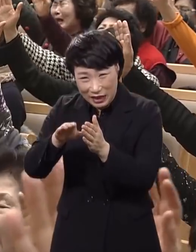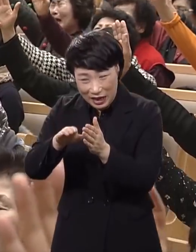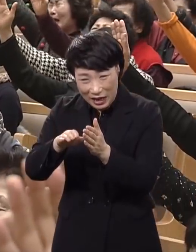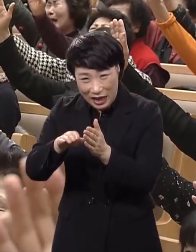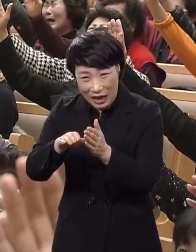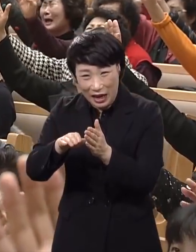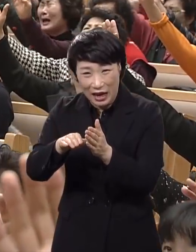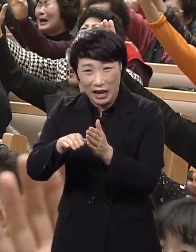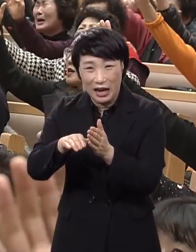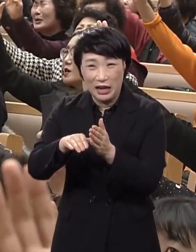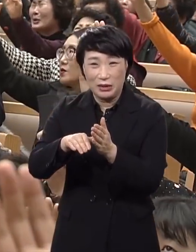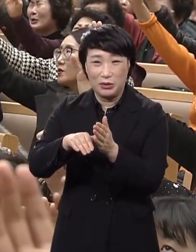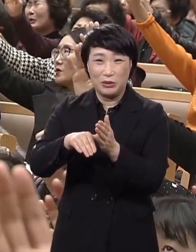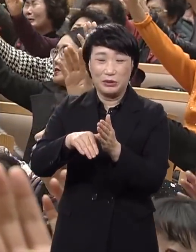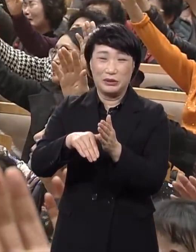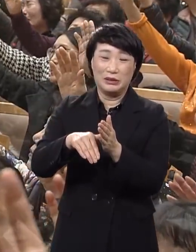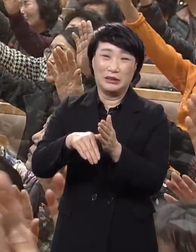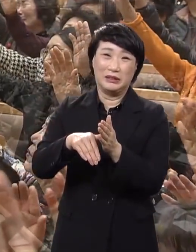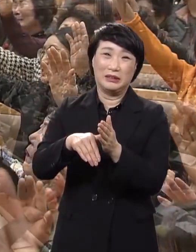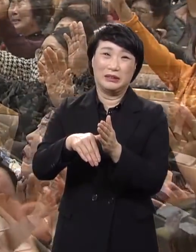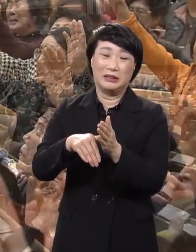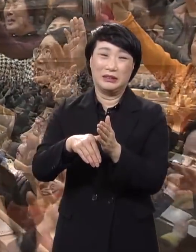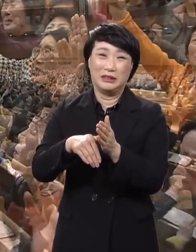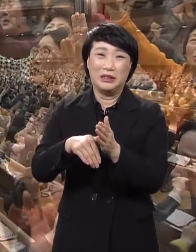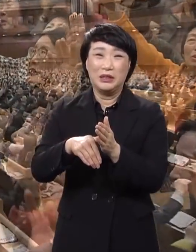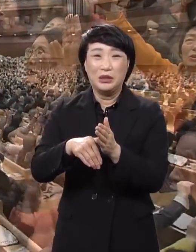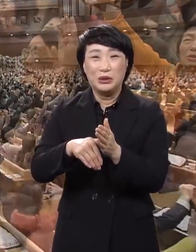주님도 때로는